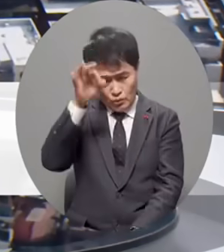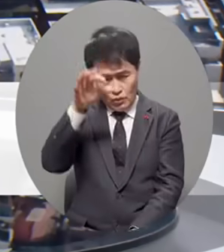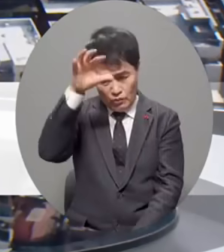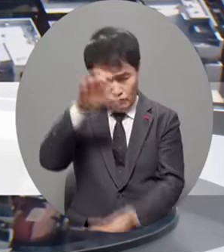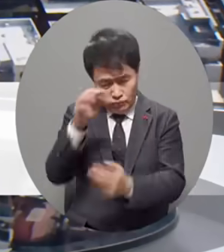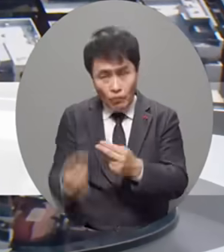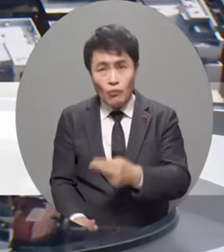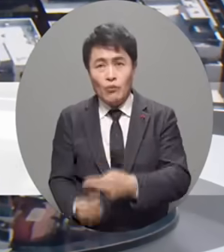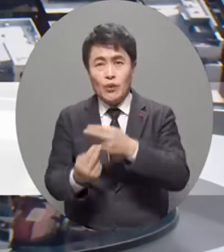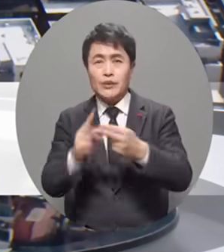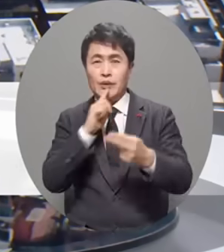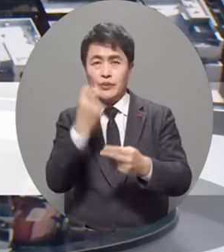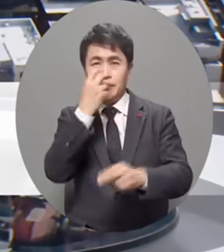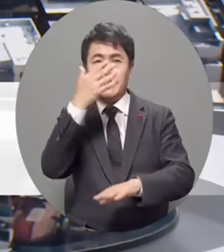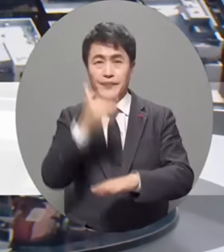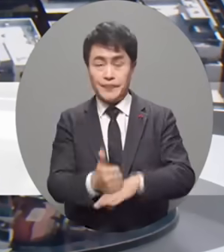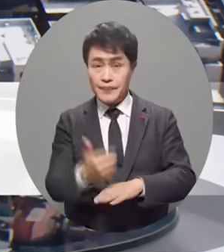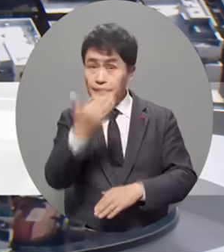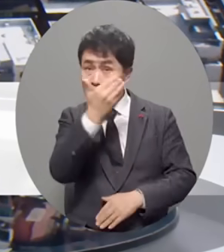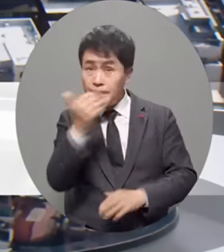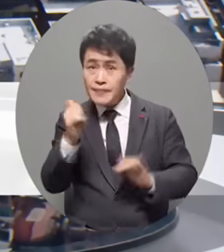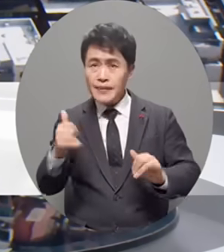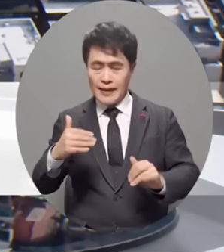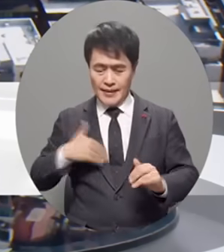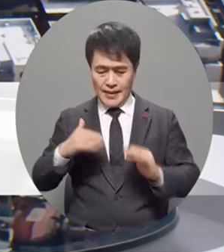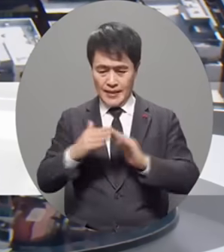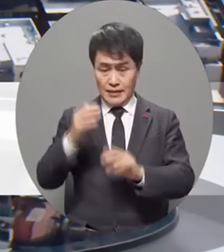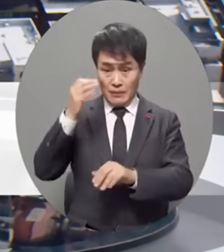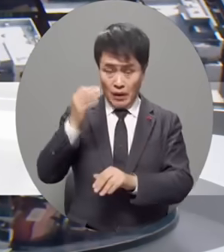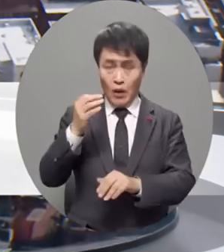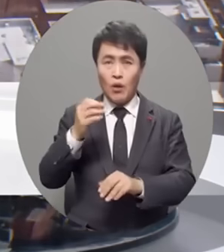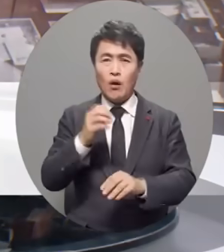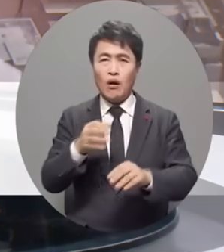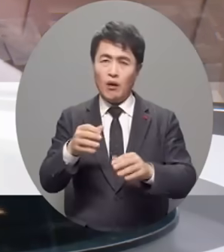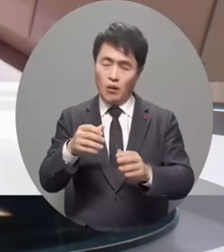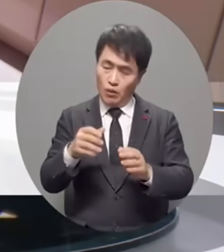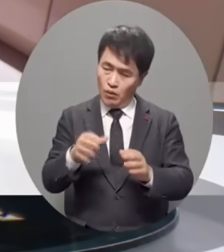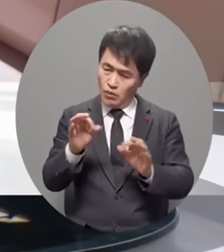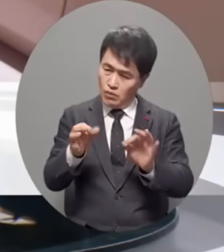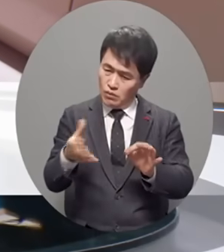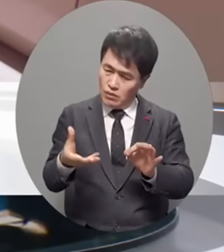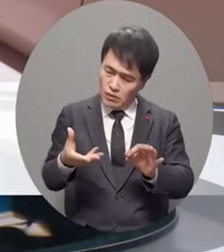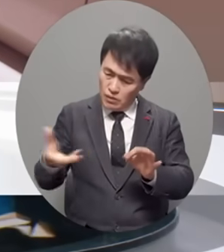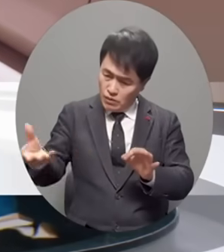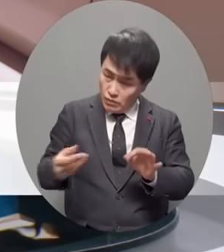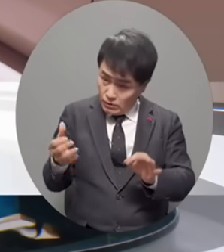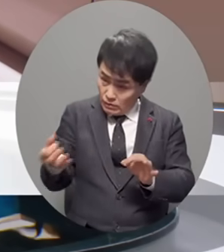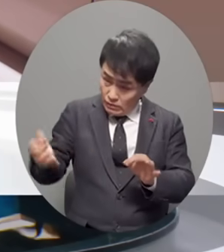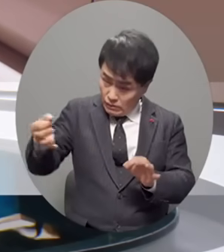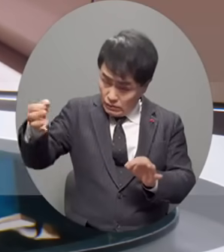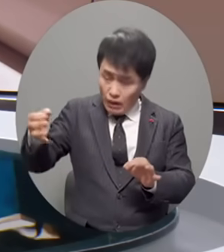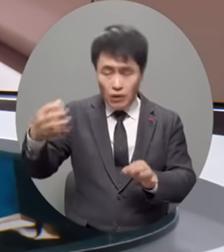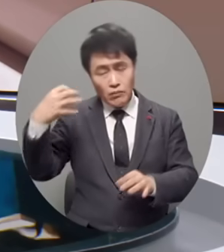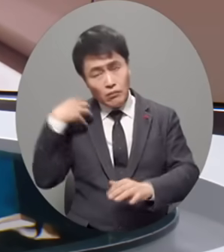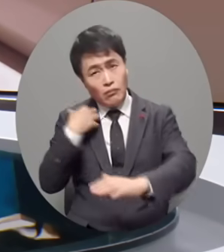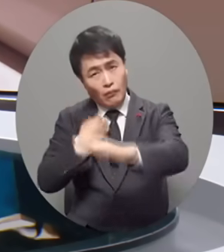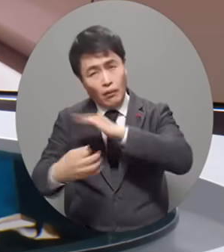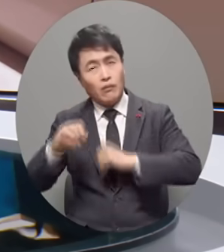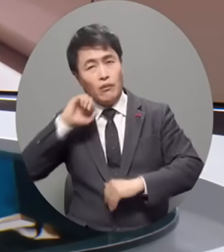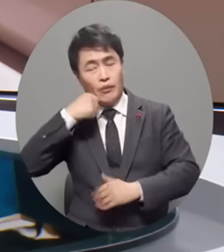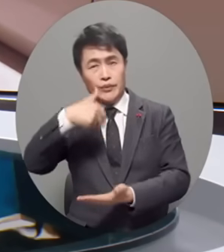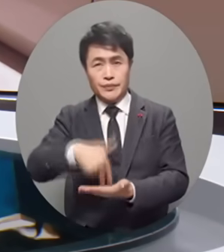결과가 나왔습니다. 청년들은 내 집 마련은커녕 오르는 임대료를 부담하기도 힘든 상황입니다. 문다영 기자가